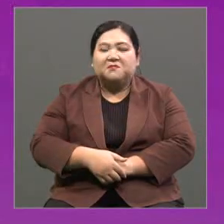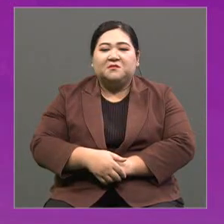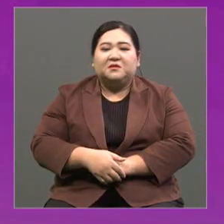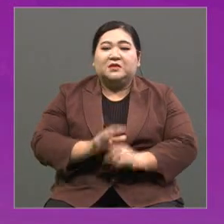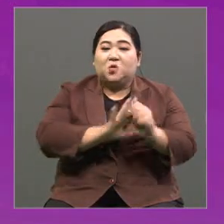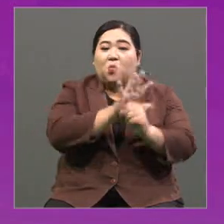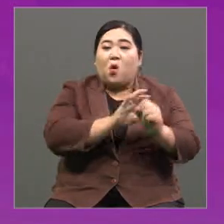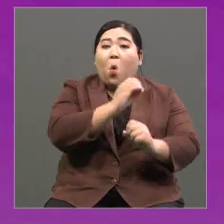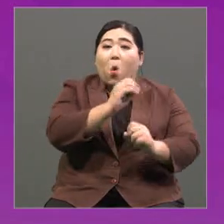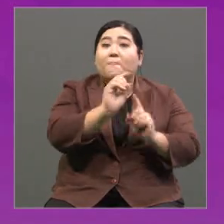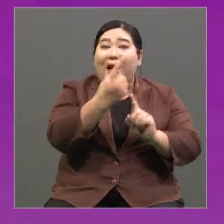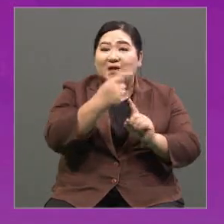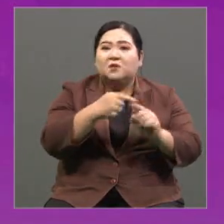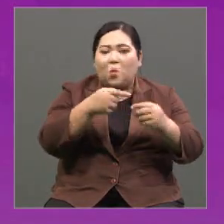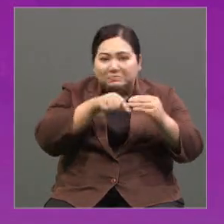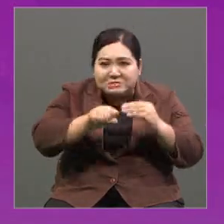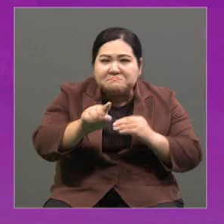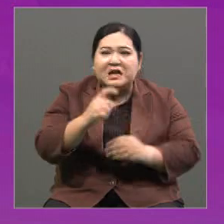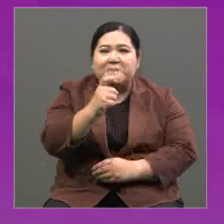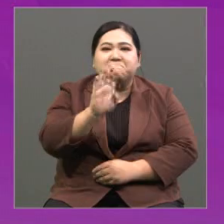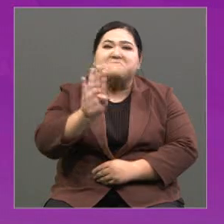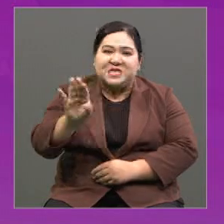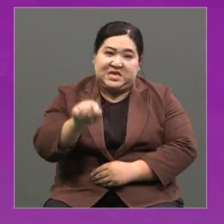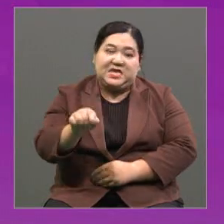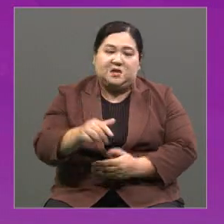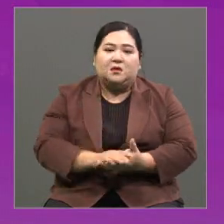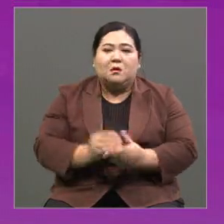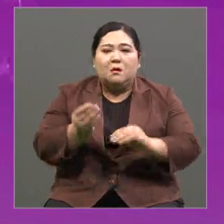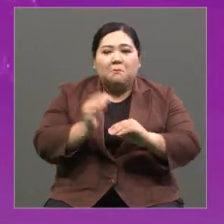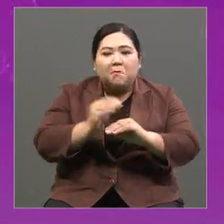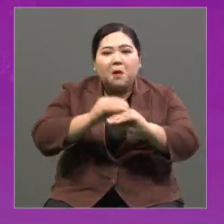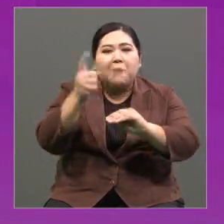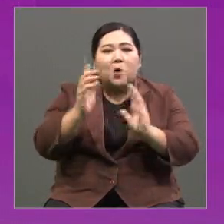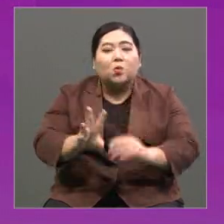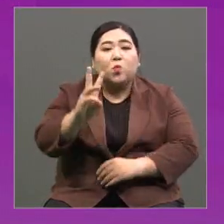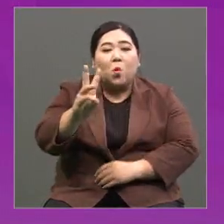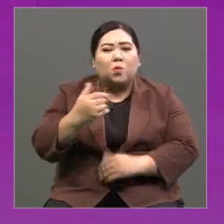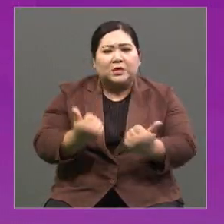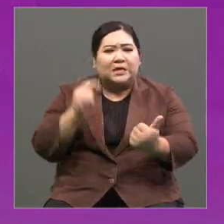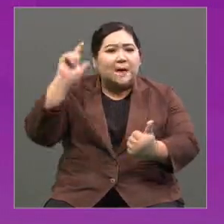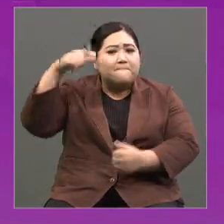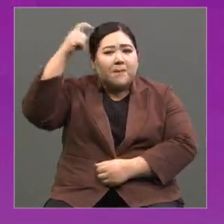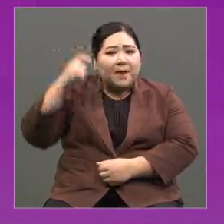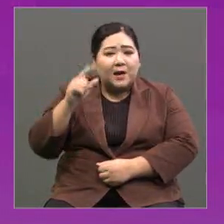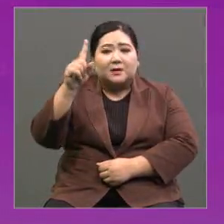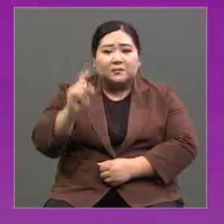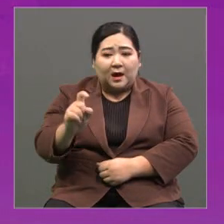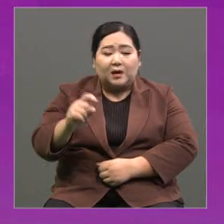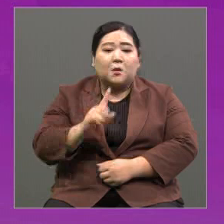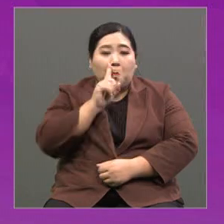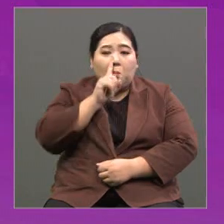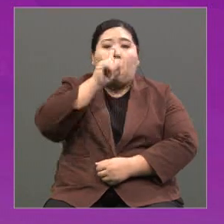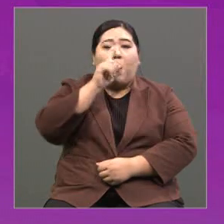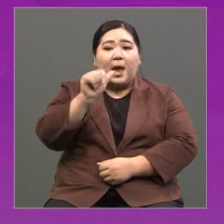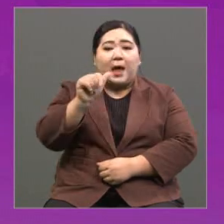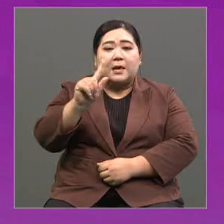โอเมกอนอยู่เหมือนเดิมล่าสุดตอนนี้พบเพิ่มอีก 6คนนะครับส่วนกรณีที่ชาวเมียนมาเสียชีวิตรับผลตรวจ atkเป็น